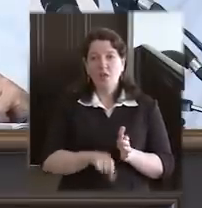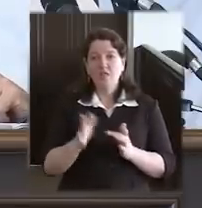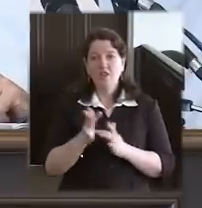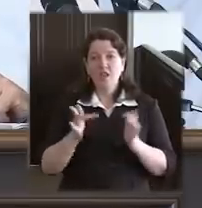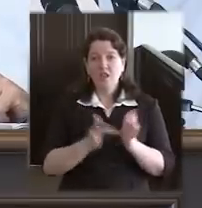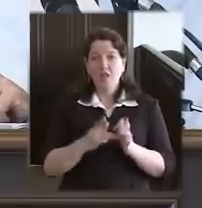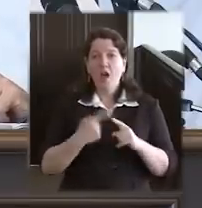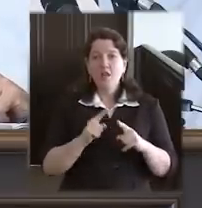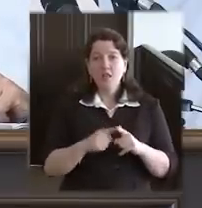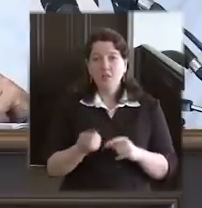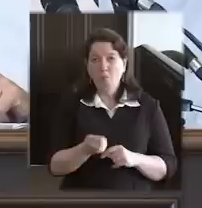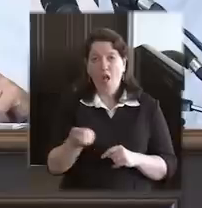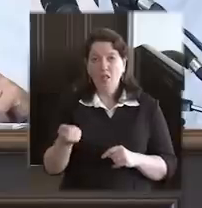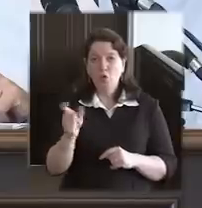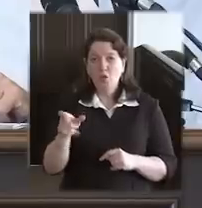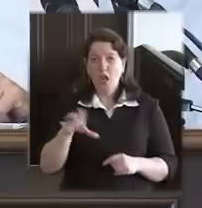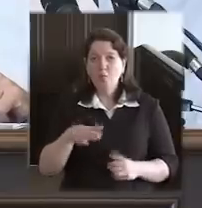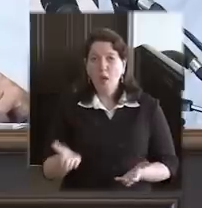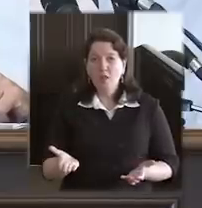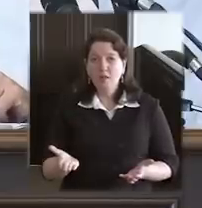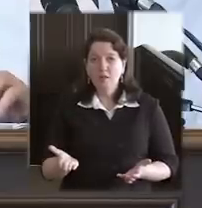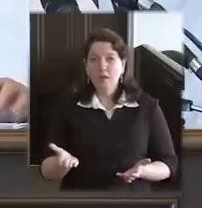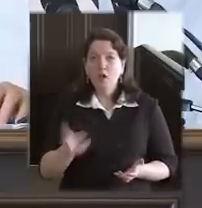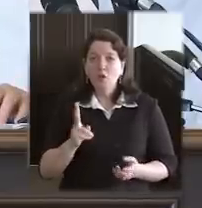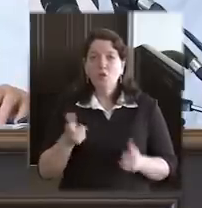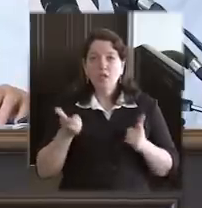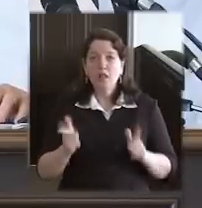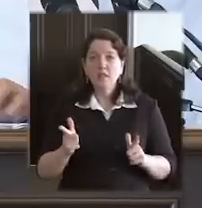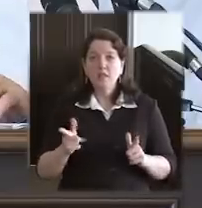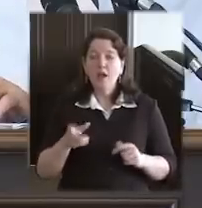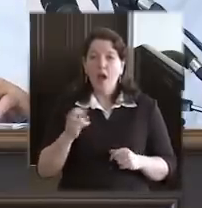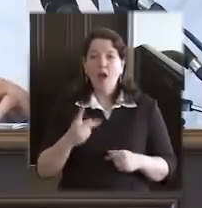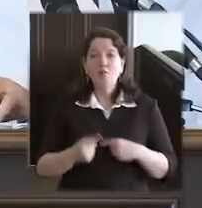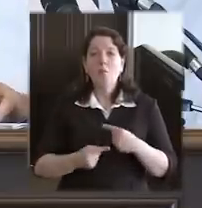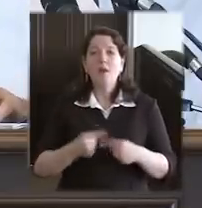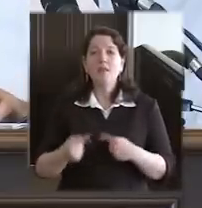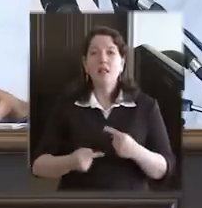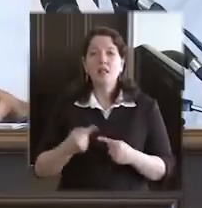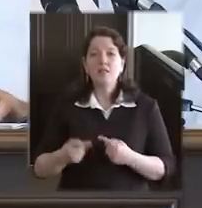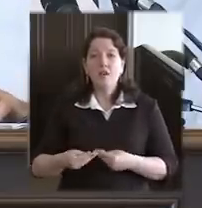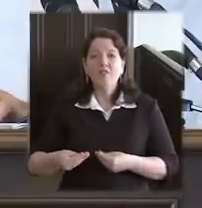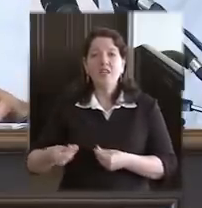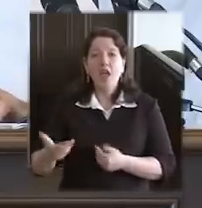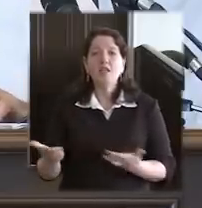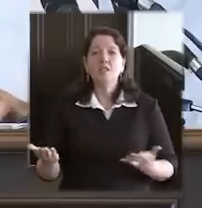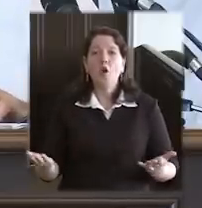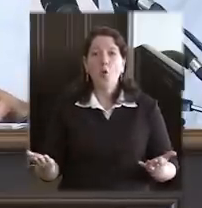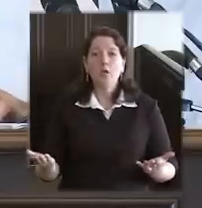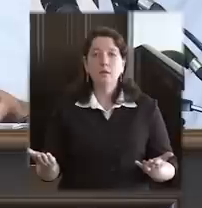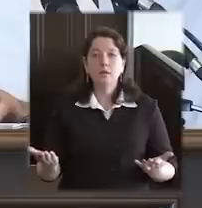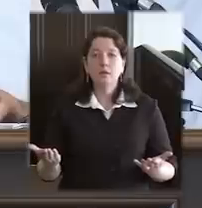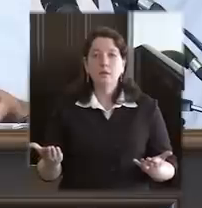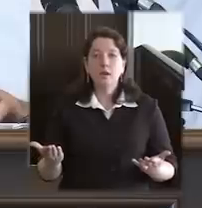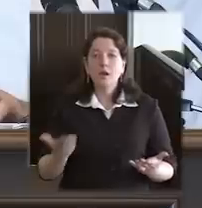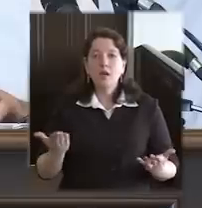это фактически единичные, их немного же было, приговорили. А последствия? А последствия